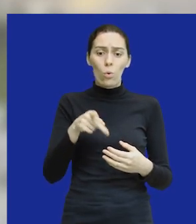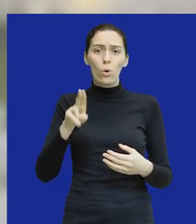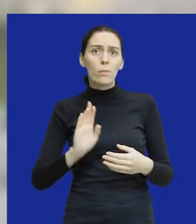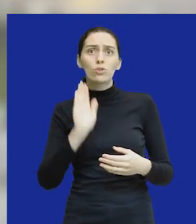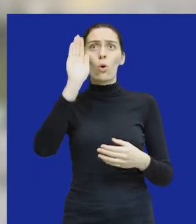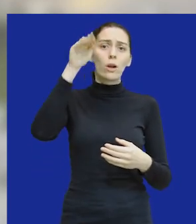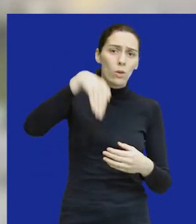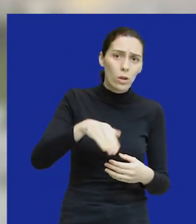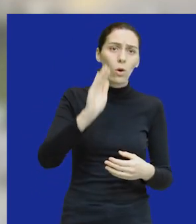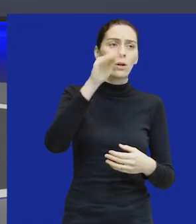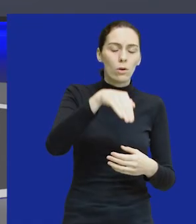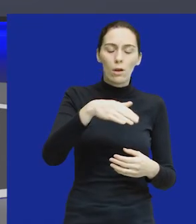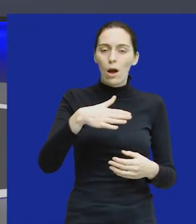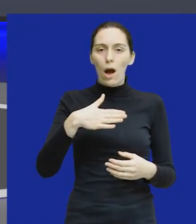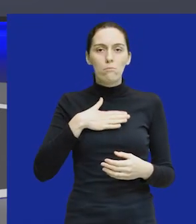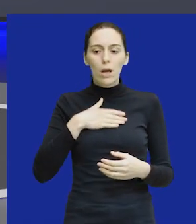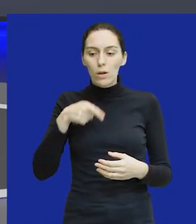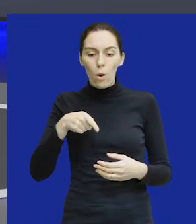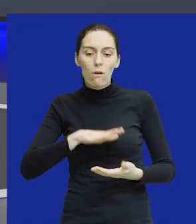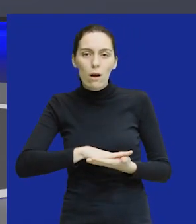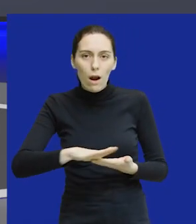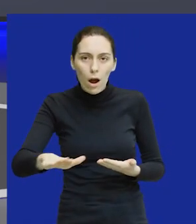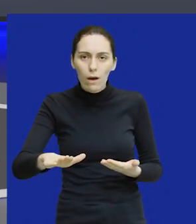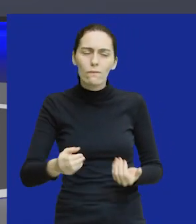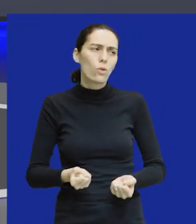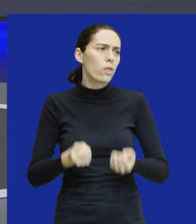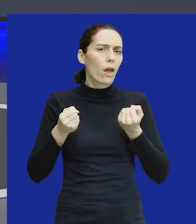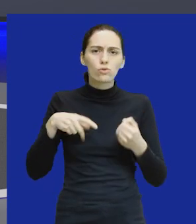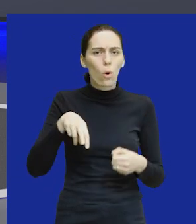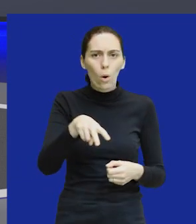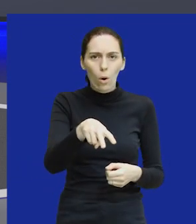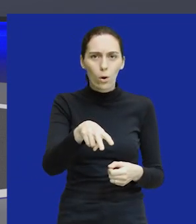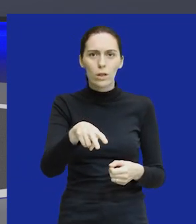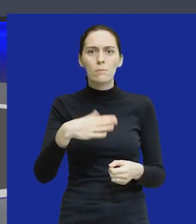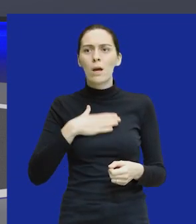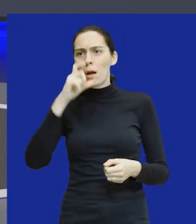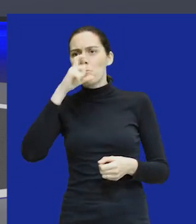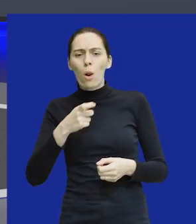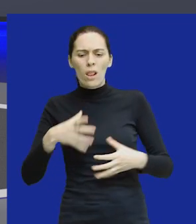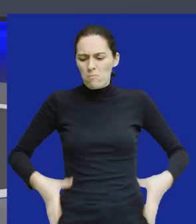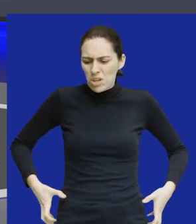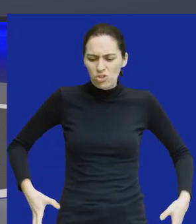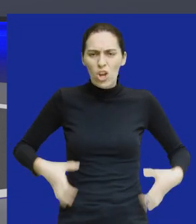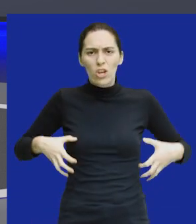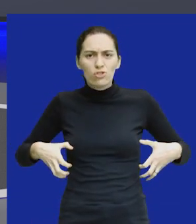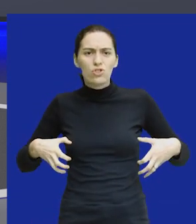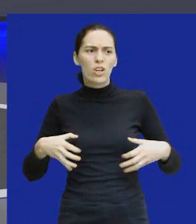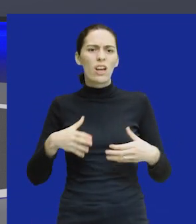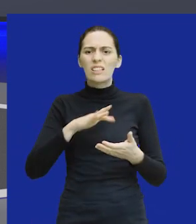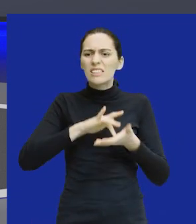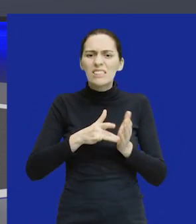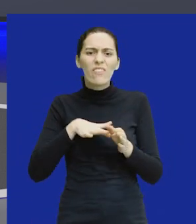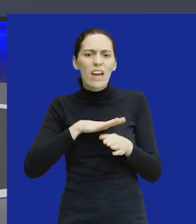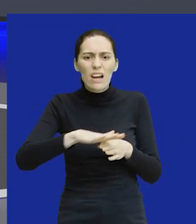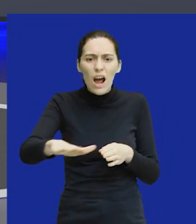konfiguraciju, nego ovdje stalno na ravno. Mene su još 3 dana poslije bolili neki mišići za koje nisam znao da postoje tu negdje iza, jer je sve ravno, stalno